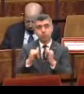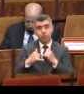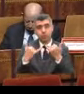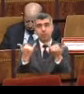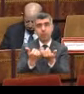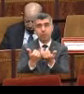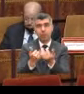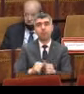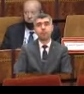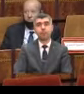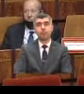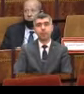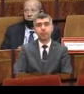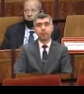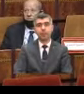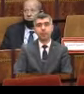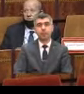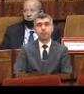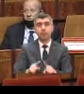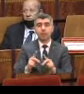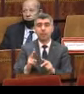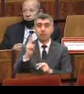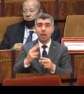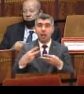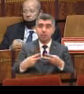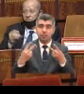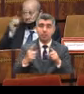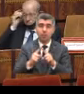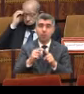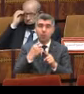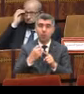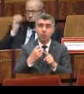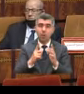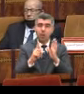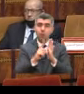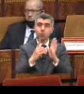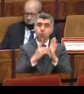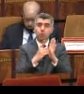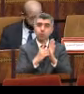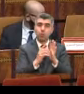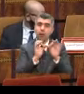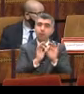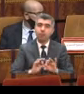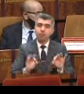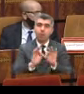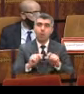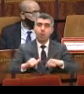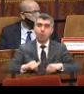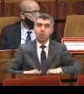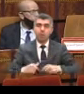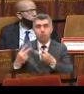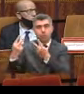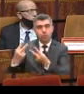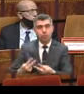التي انطلقت في الحقيقة في جو غير دستوري في غياب أي وزير قبل التحاق السيدة